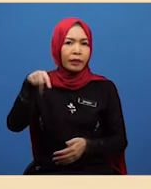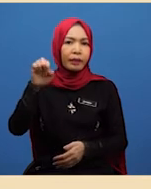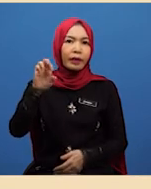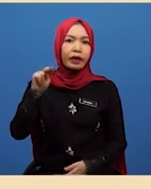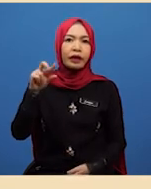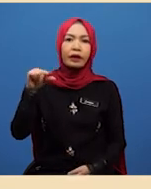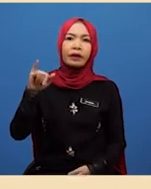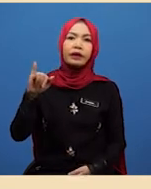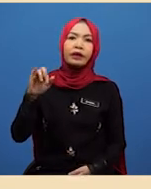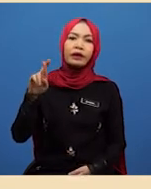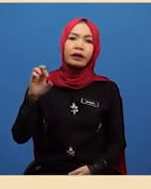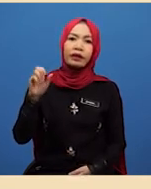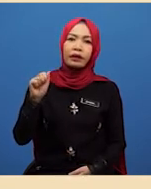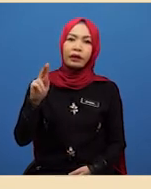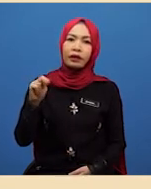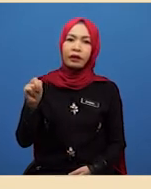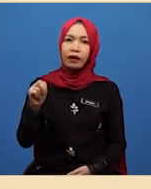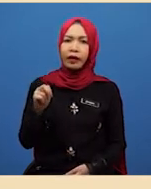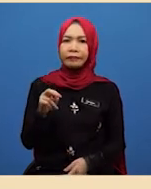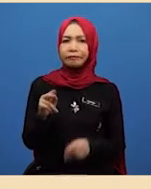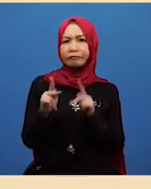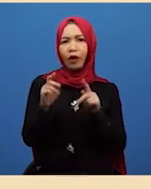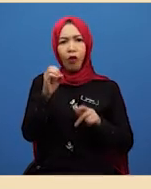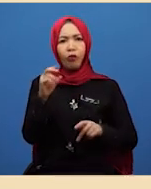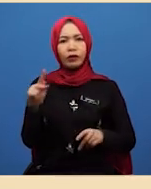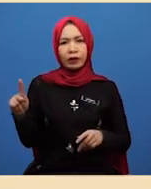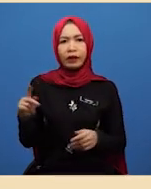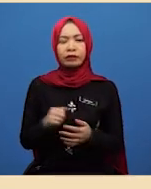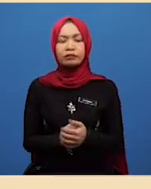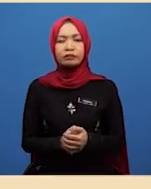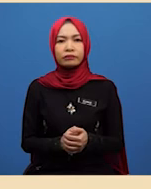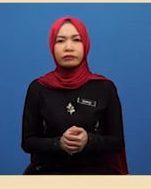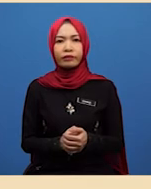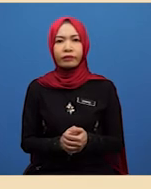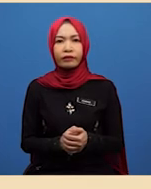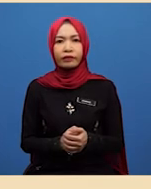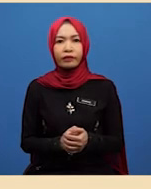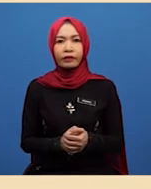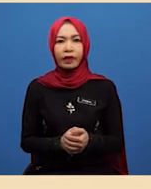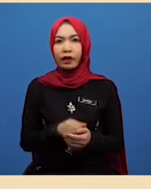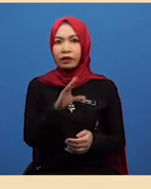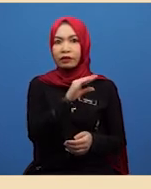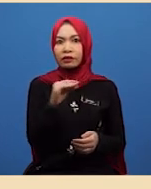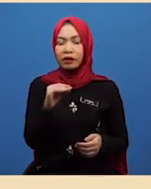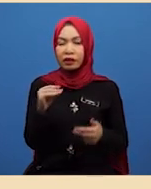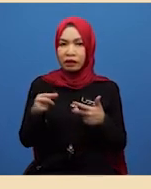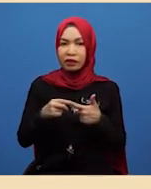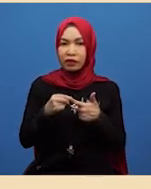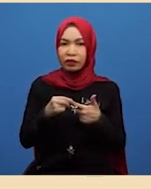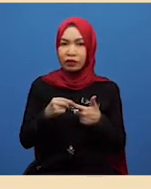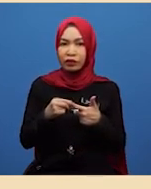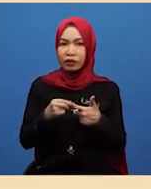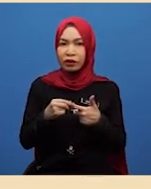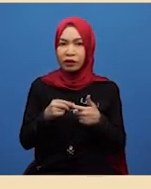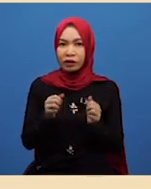bersetuju menyerahkan pemerintahan Sarawak kepada James Brooke. Ugutan kedua dilakukan secara